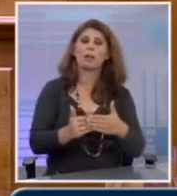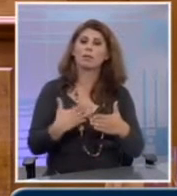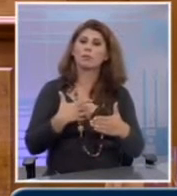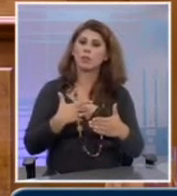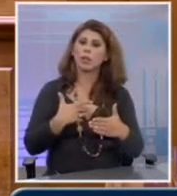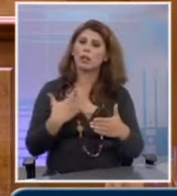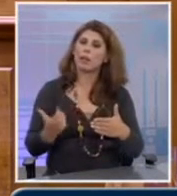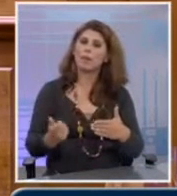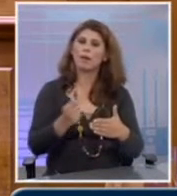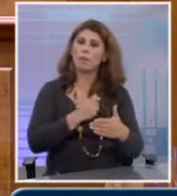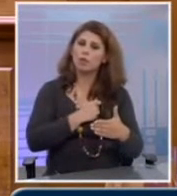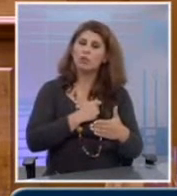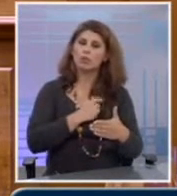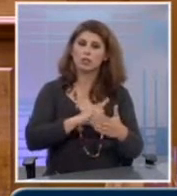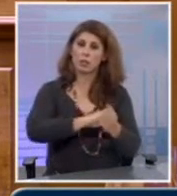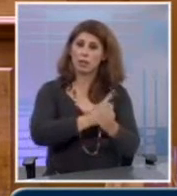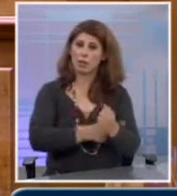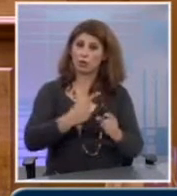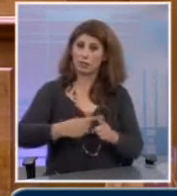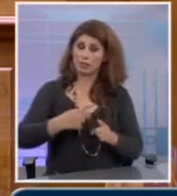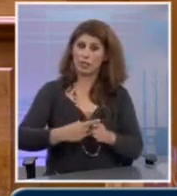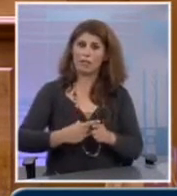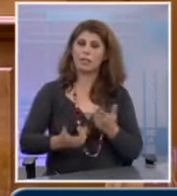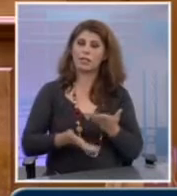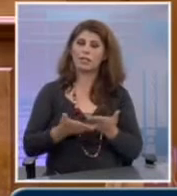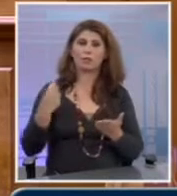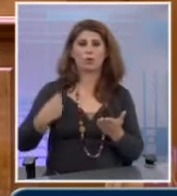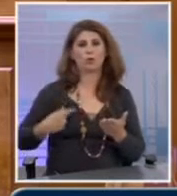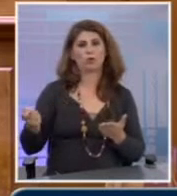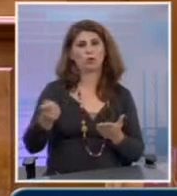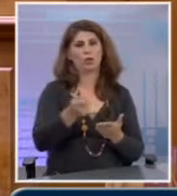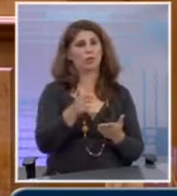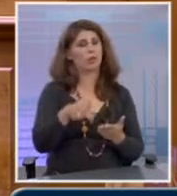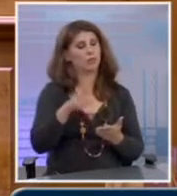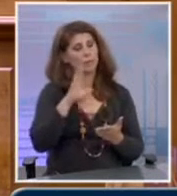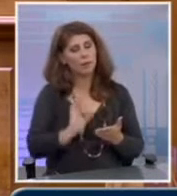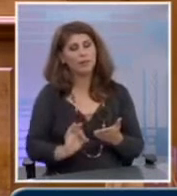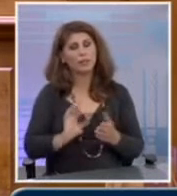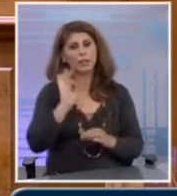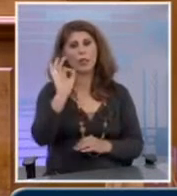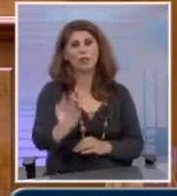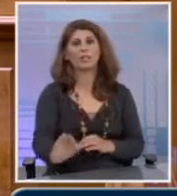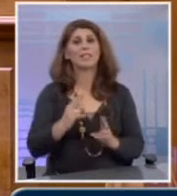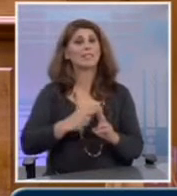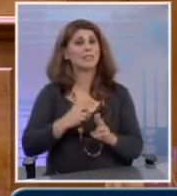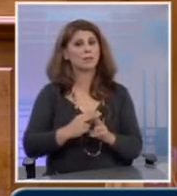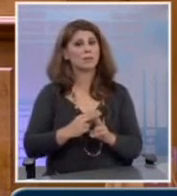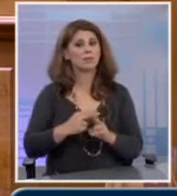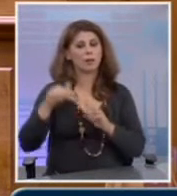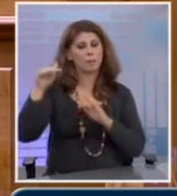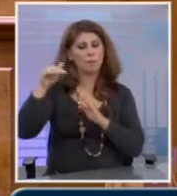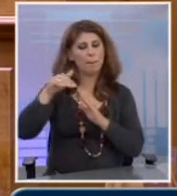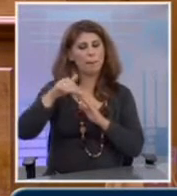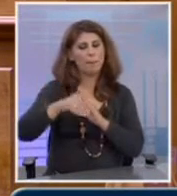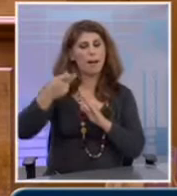εμπιστοσύνη στη δυνατότητα της χώρας να εξυπηρετεί το δημόσιο χρέος της. Πράγμα που τελικά θα οδηγήσει σε σημαντική αποκλιμάκωση